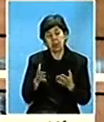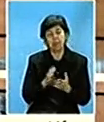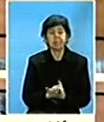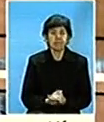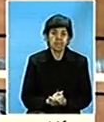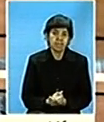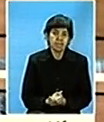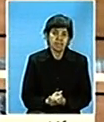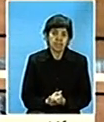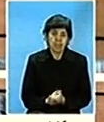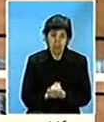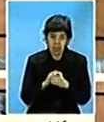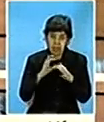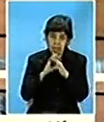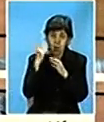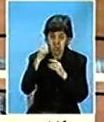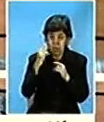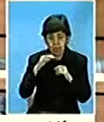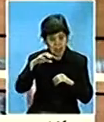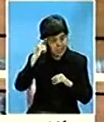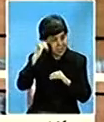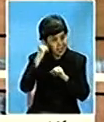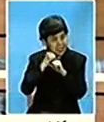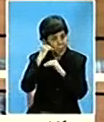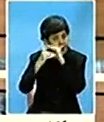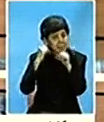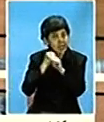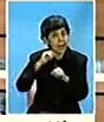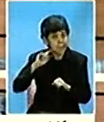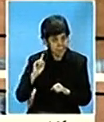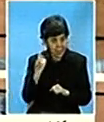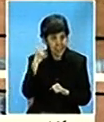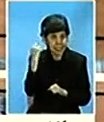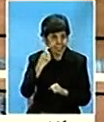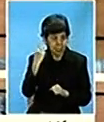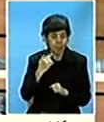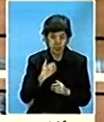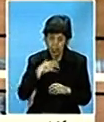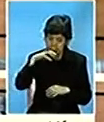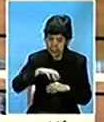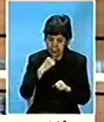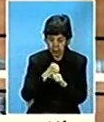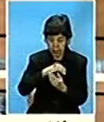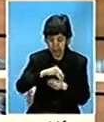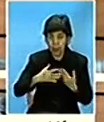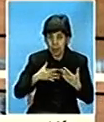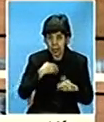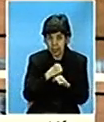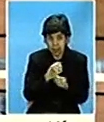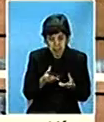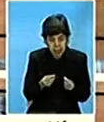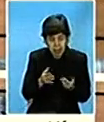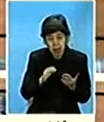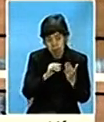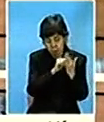การหนึ่งการพัฒนาแหล่งท่องเที่ยวใหม่ๆหรือการอนุรักษ์แหล่งท่องเที่ยวเพื่อจะสร้างเงินรายได้ให้แผ่นดินนั้นเนี่ย